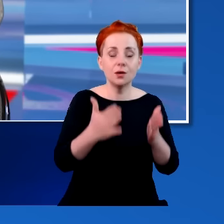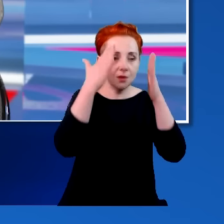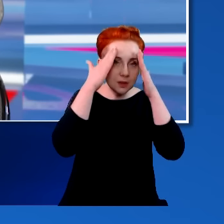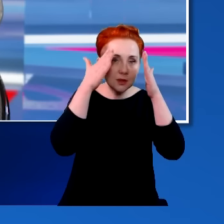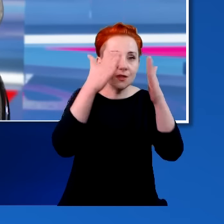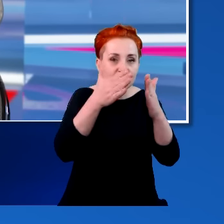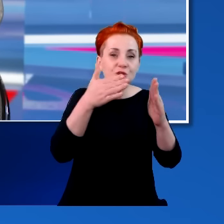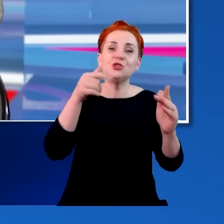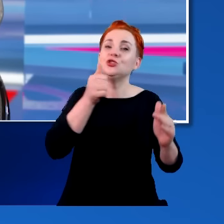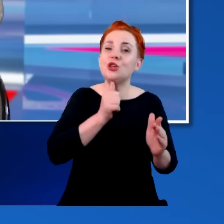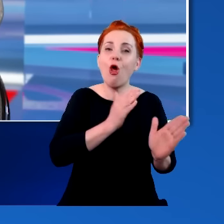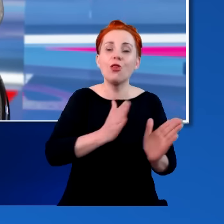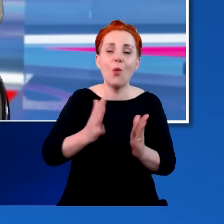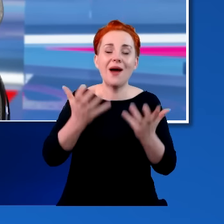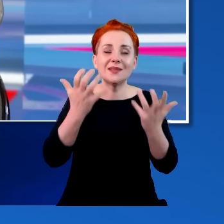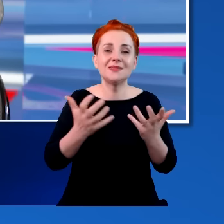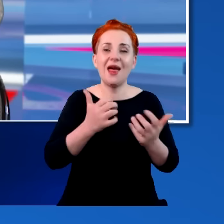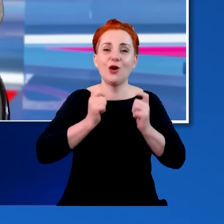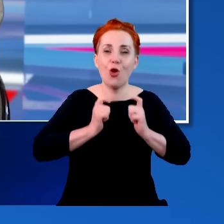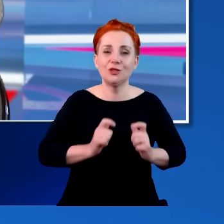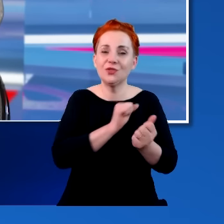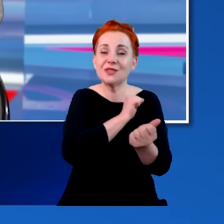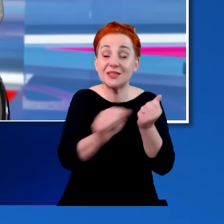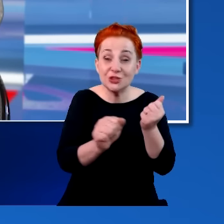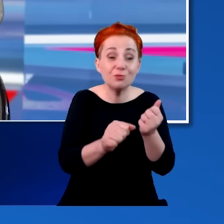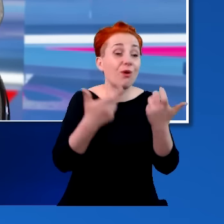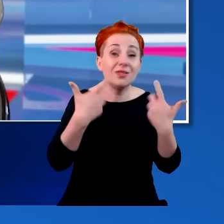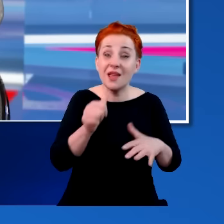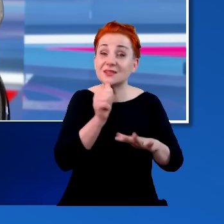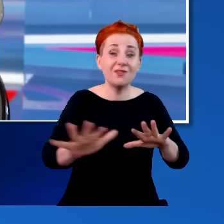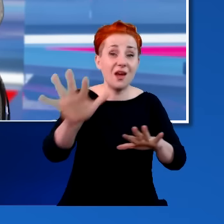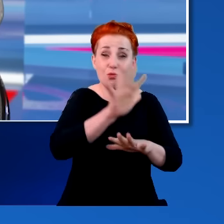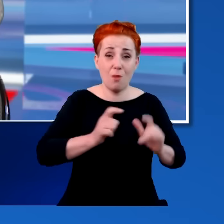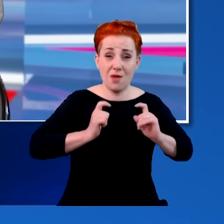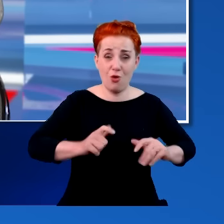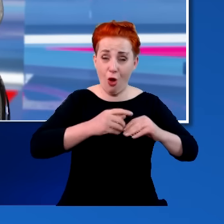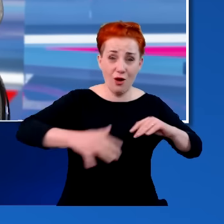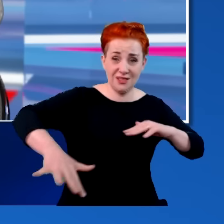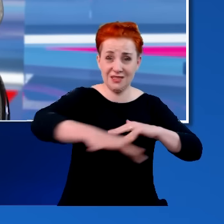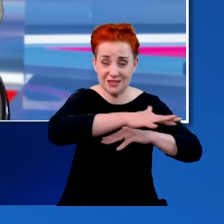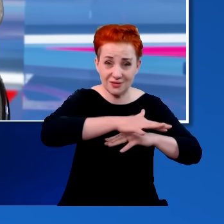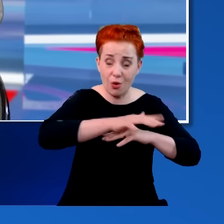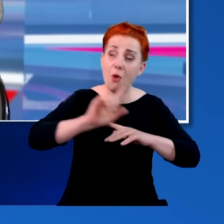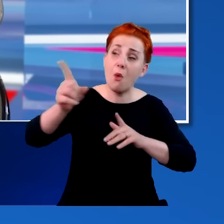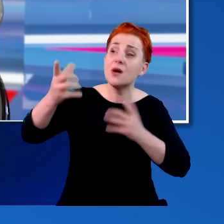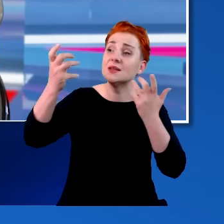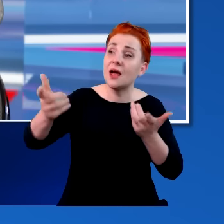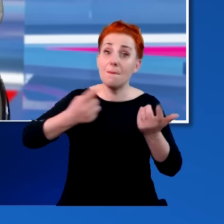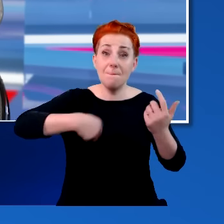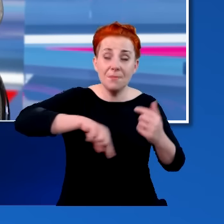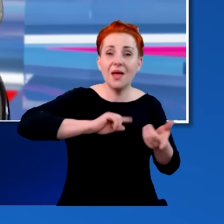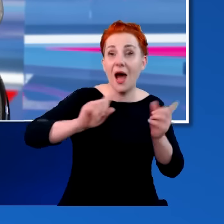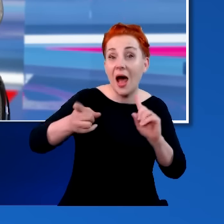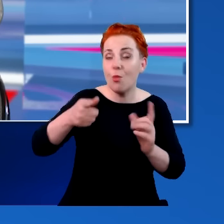jest zniszczenie rolnictwa, bo oni nie chcą rolnictwa w Europie. Oni chcą, żebyśmy albo no właśnie